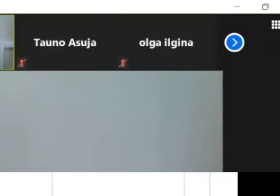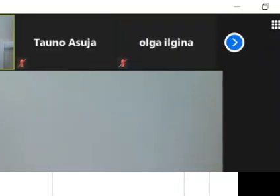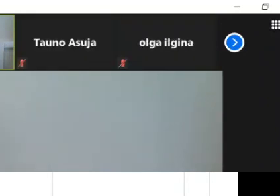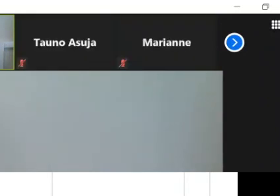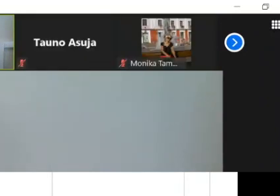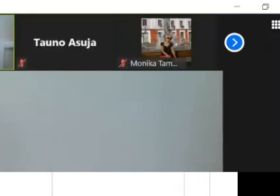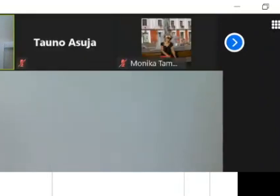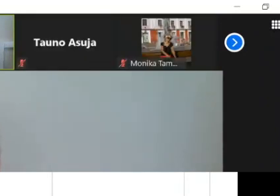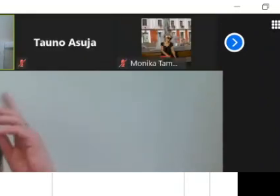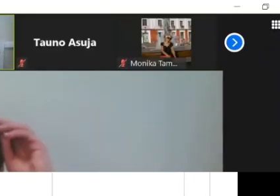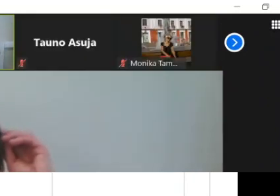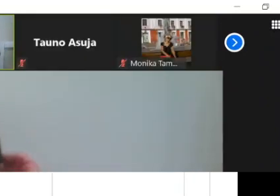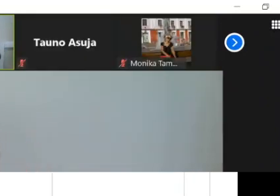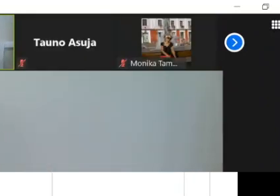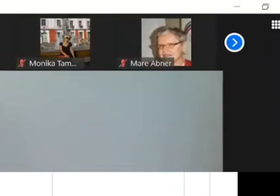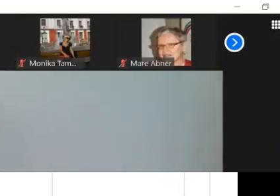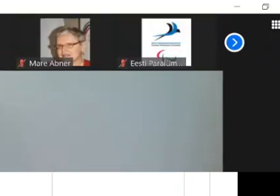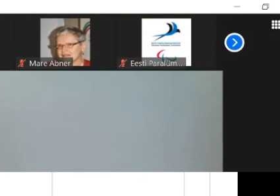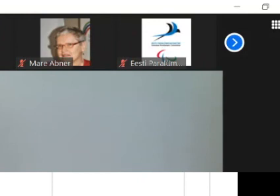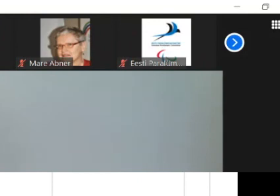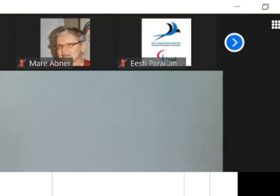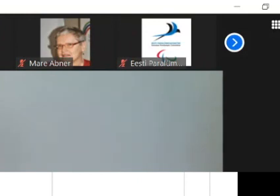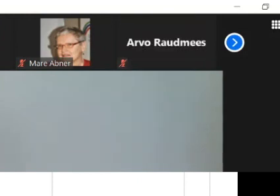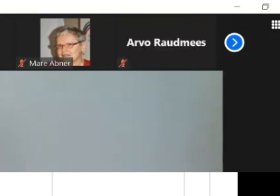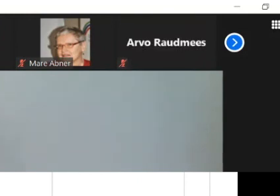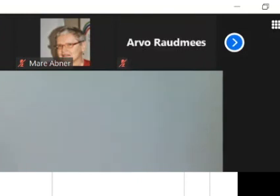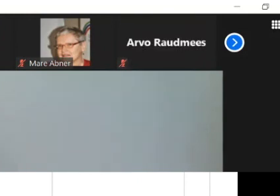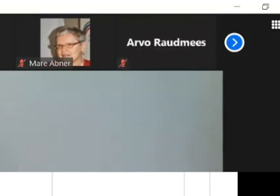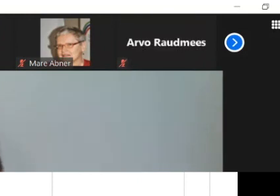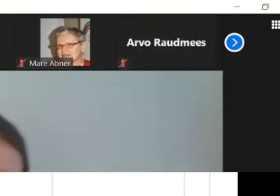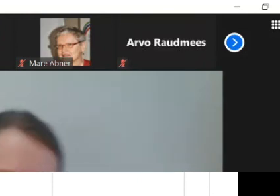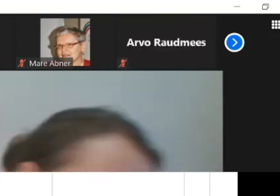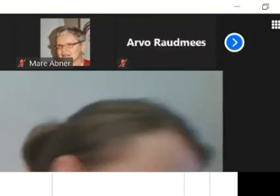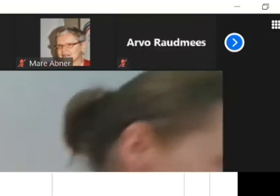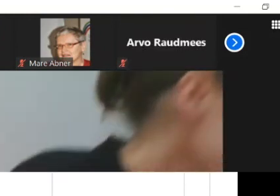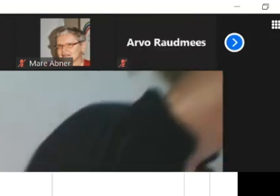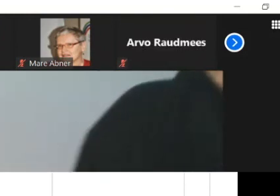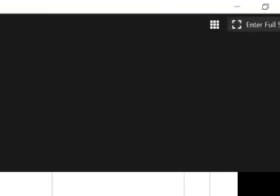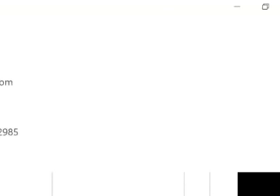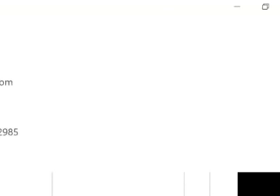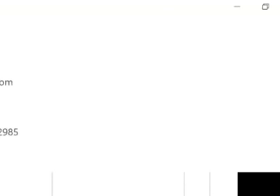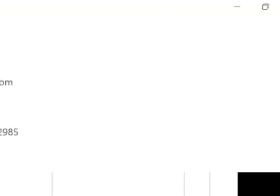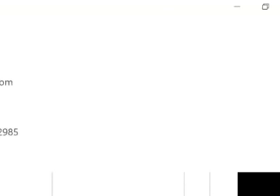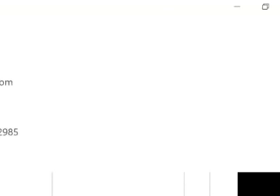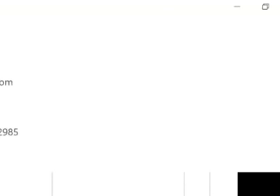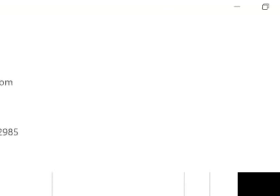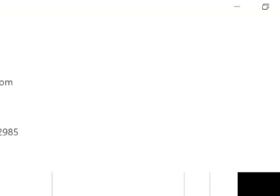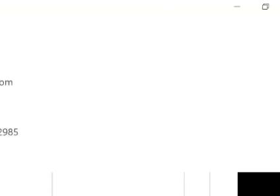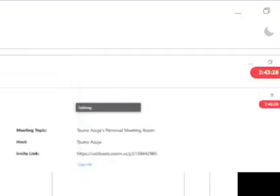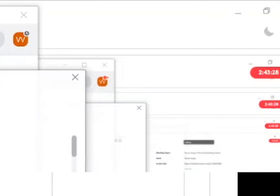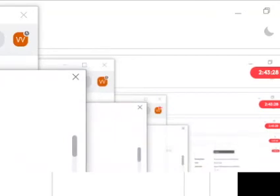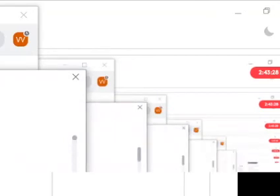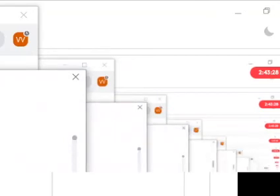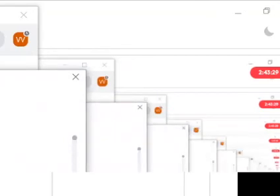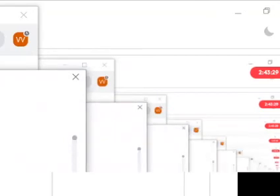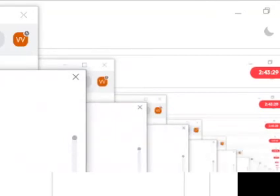konkreetsete teadmiste omamise kaudu ja siis ka selles suhtes, et kus saab siis nagu rohkem ja millist infot nagu hankida, et ma arvan, et